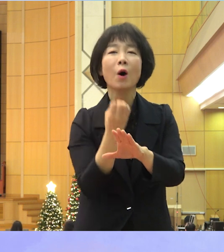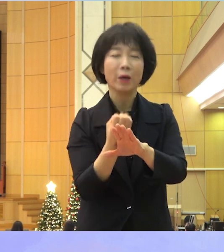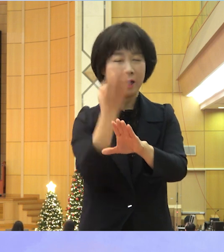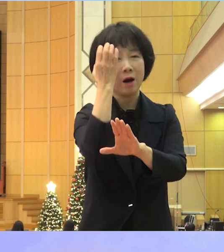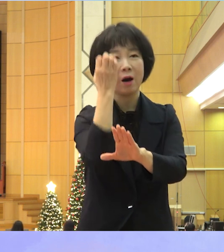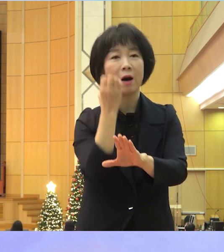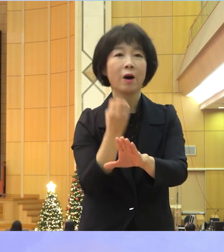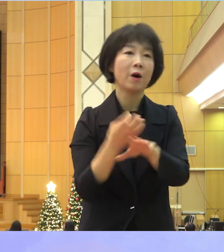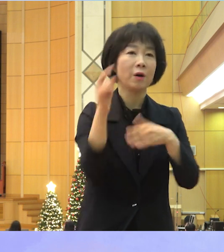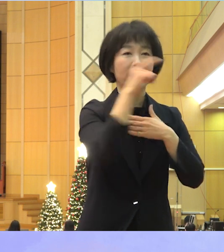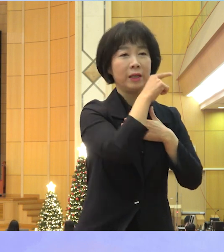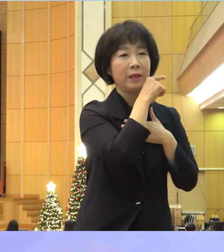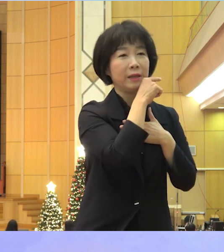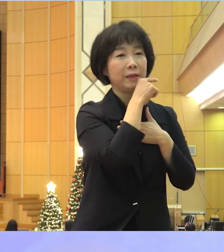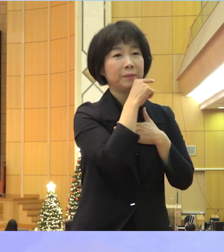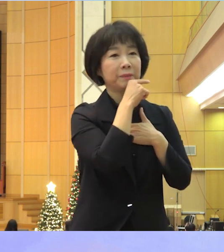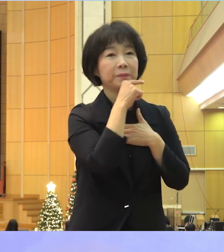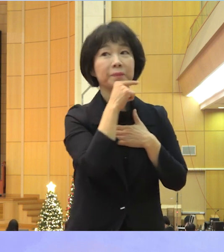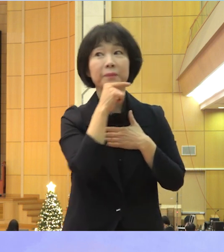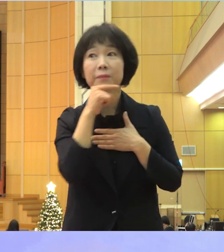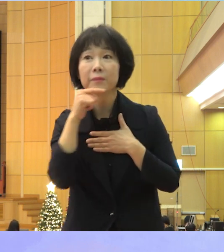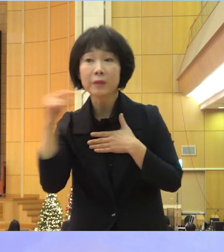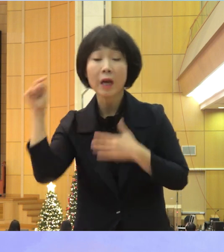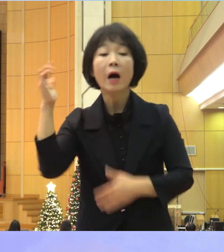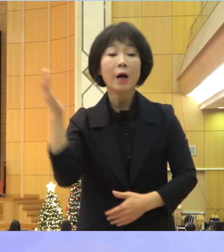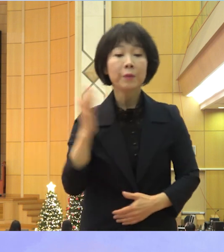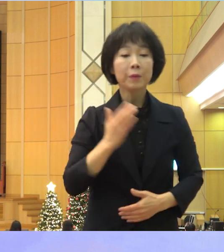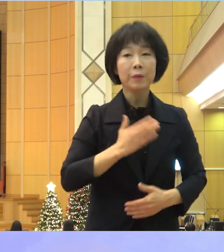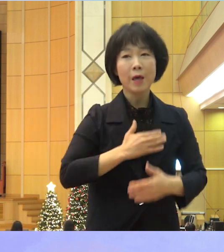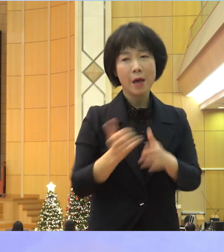흘리신 보혈이